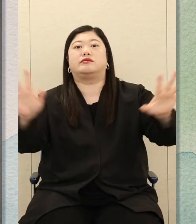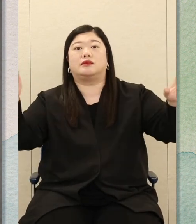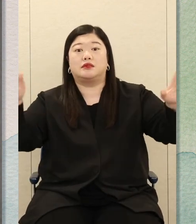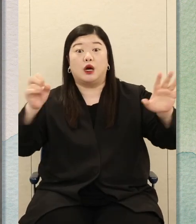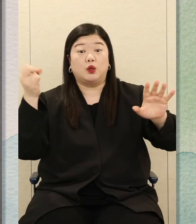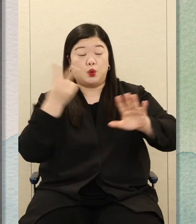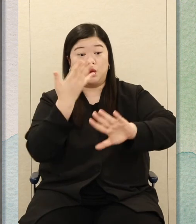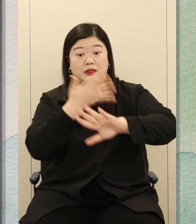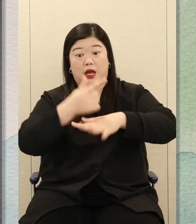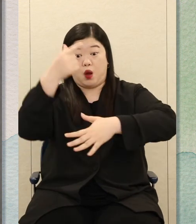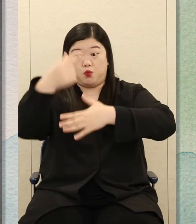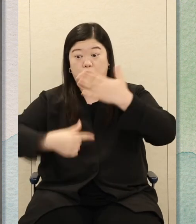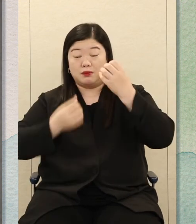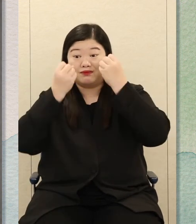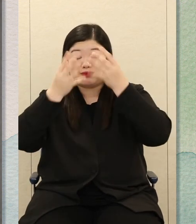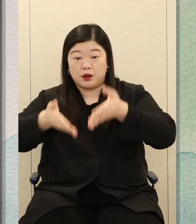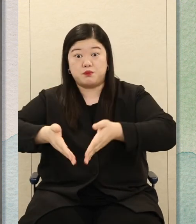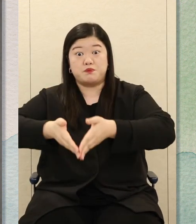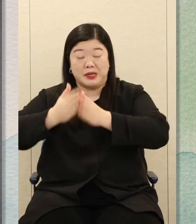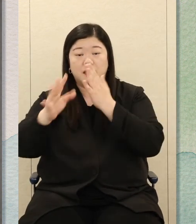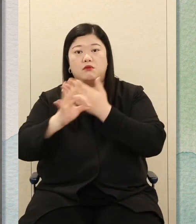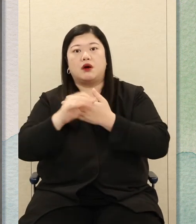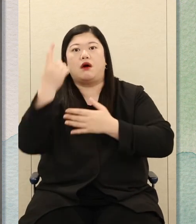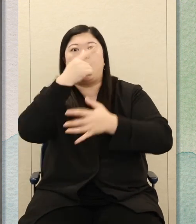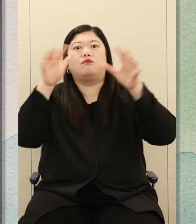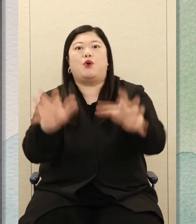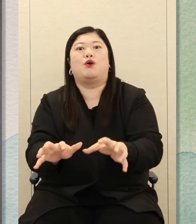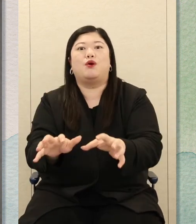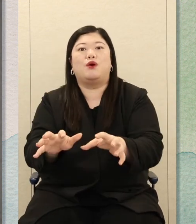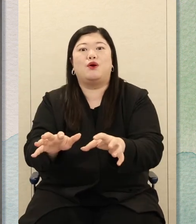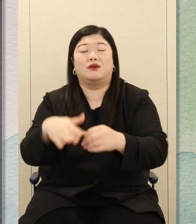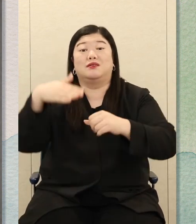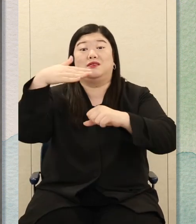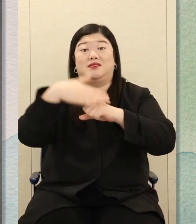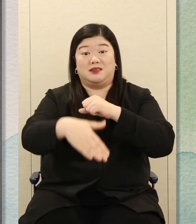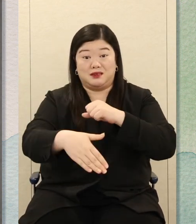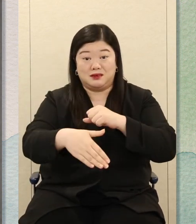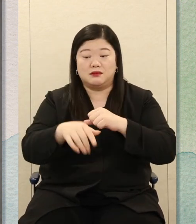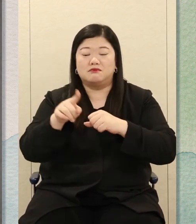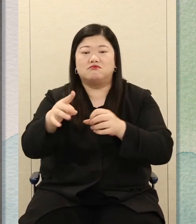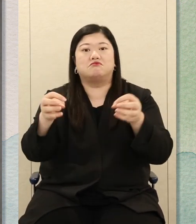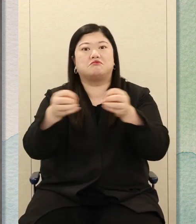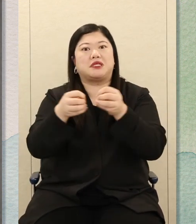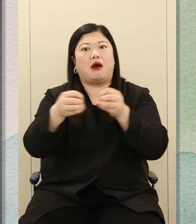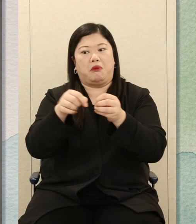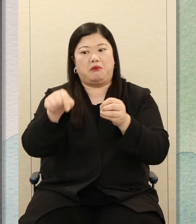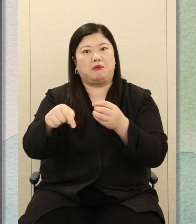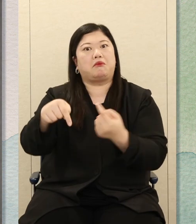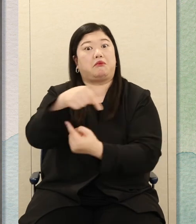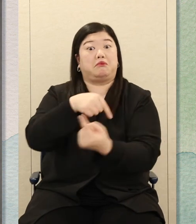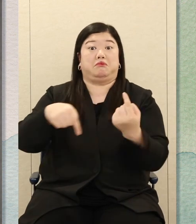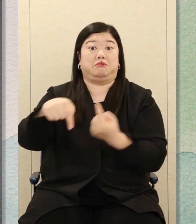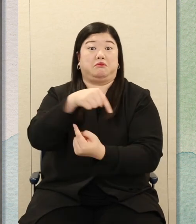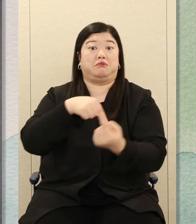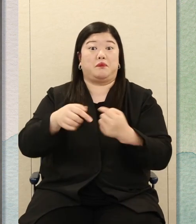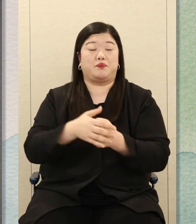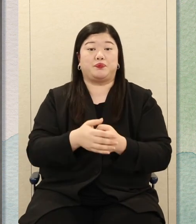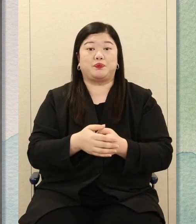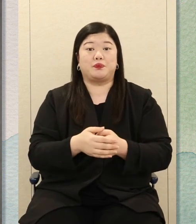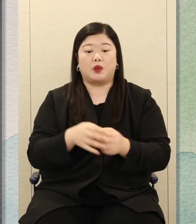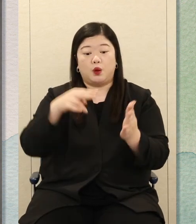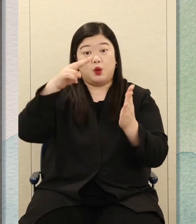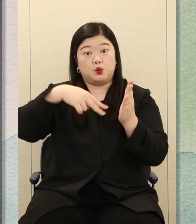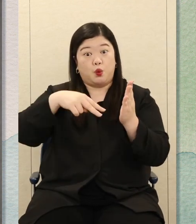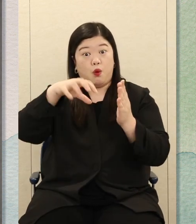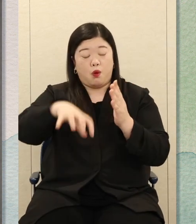프로그램에 또 참여할 수 있게 되어 있습니다. 예, 그러니까 그런 방식으로 사실 도서관 같은 데서는 오픈형 독서 모임